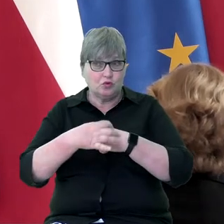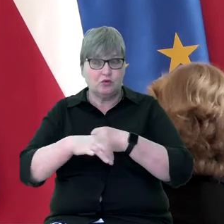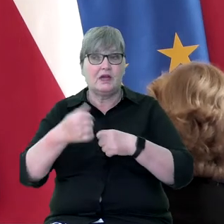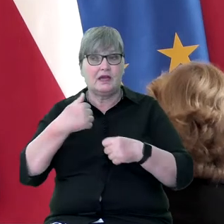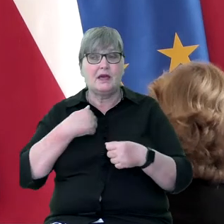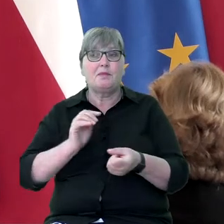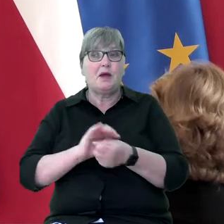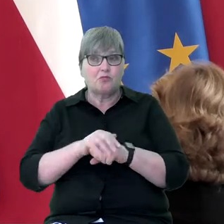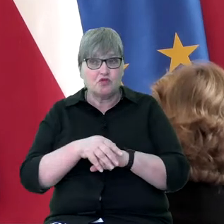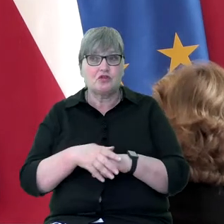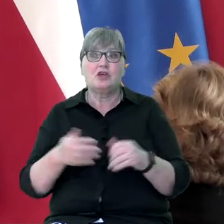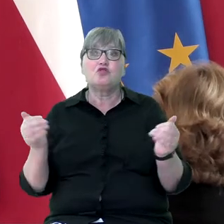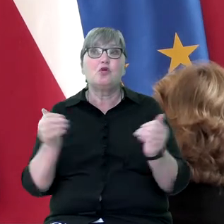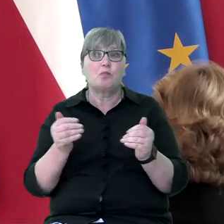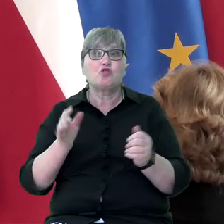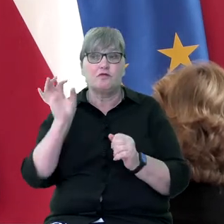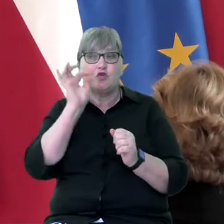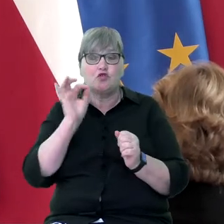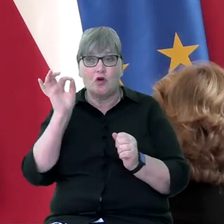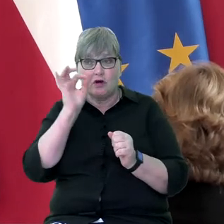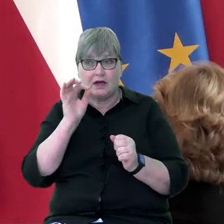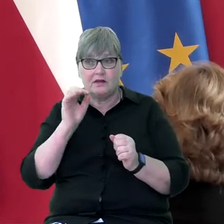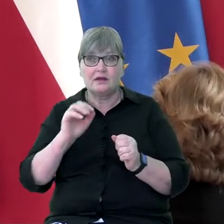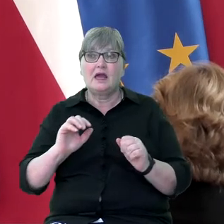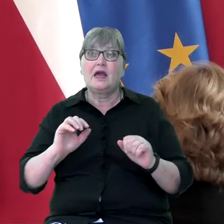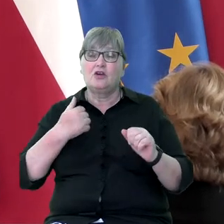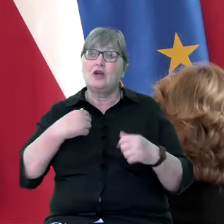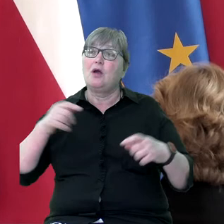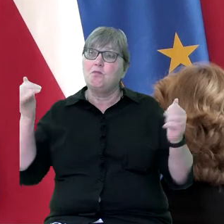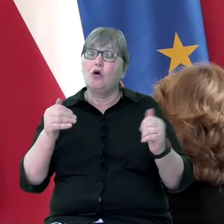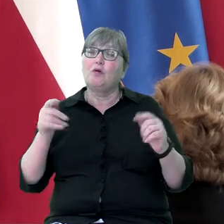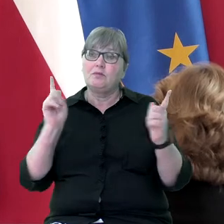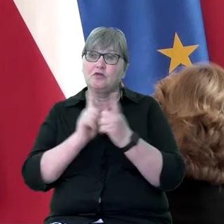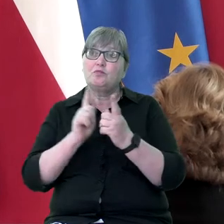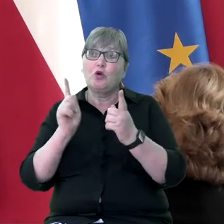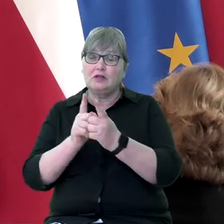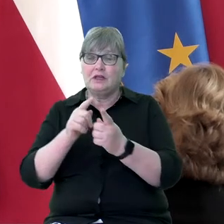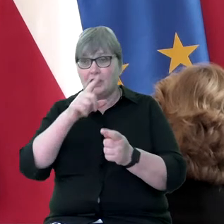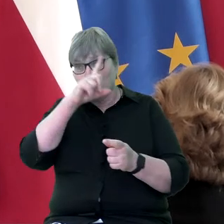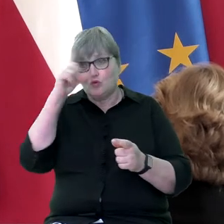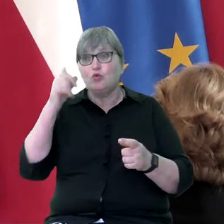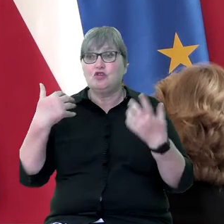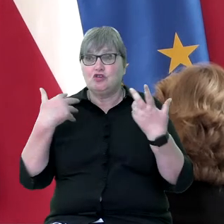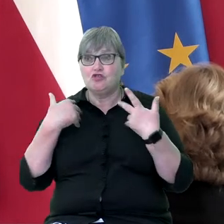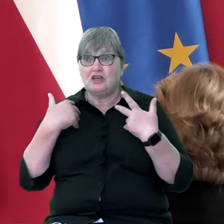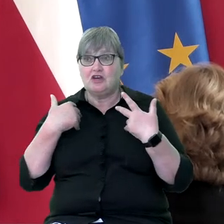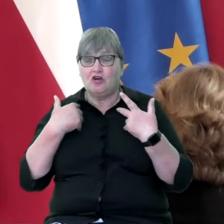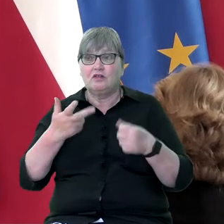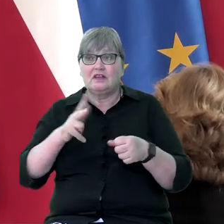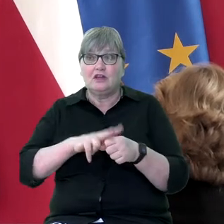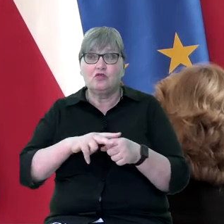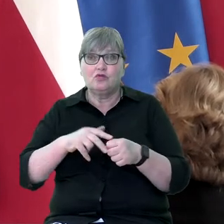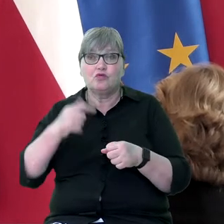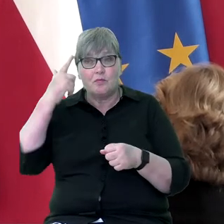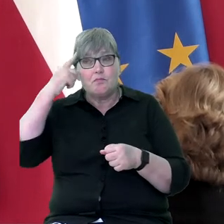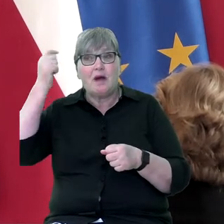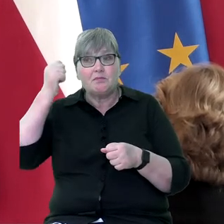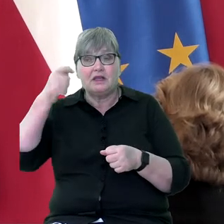rzeczywiście spotykać jeszcze żyjących ludzi, bohaterów tamtych wydarzeń.